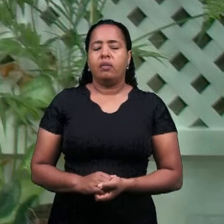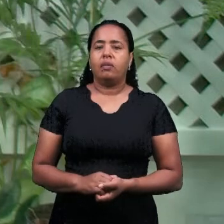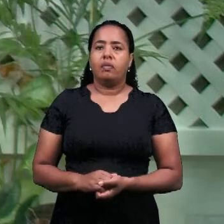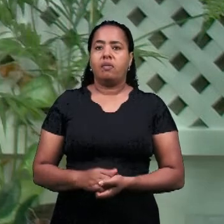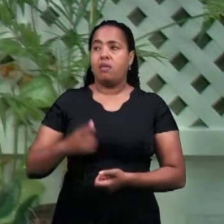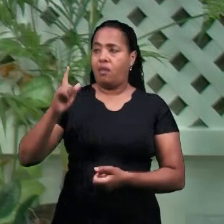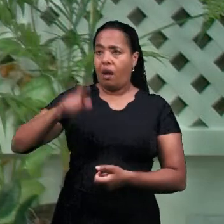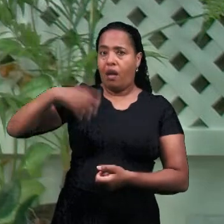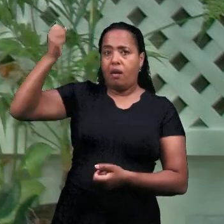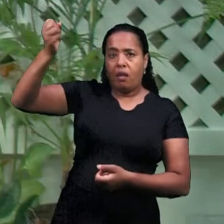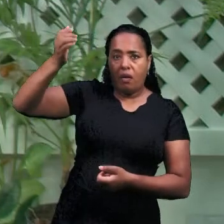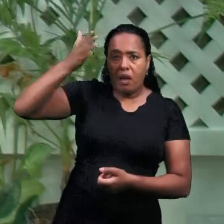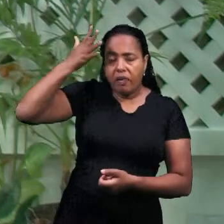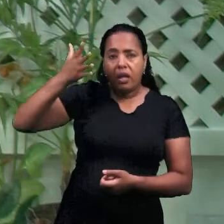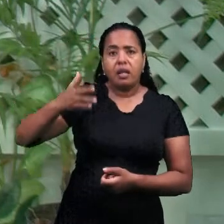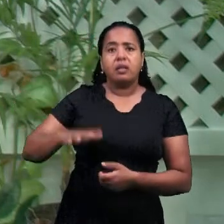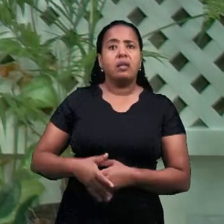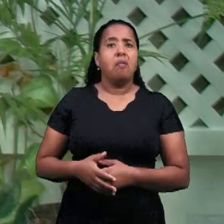c'est ceci, c'est cela.